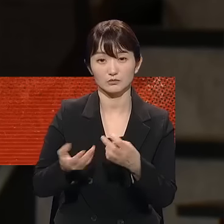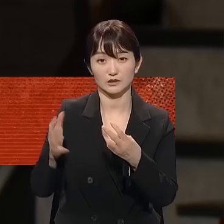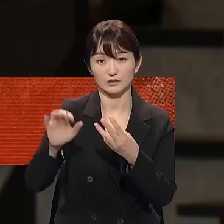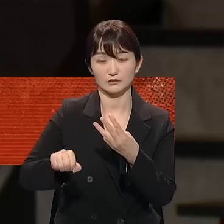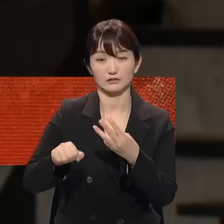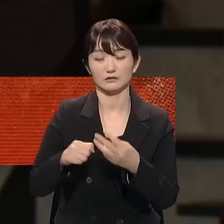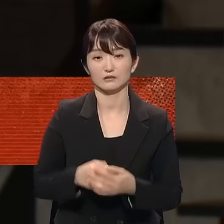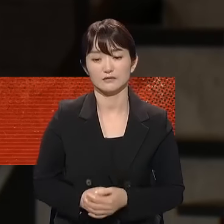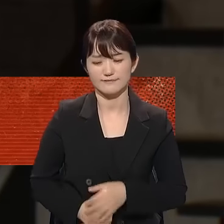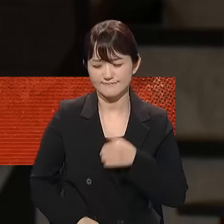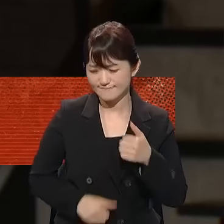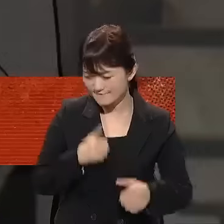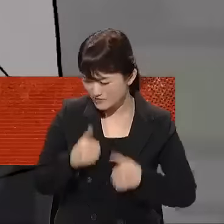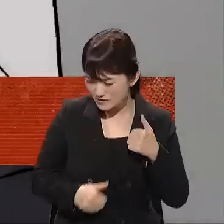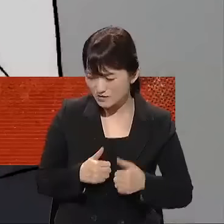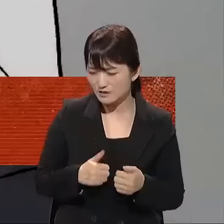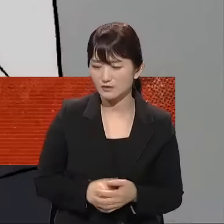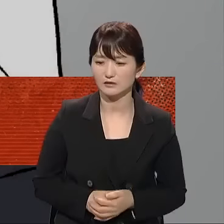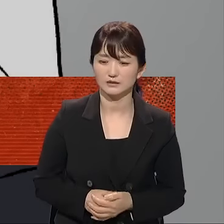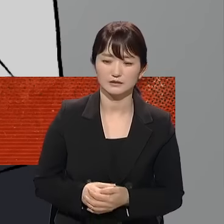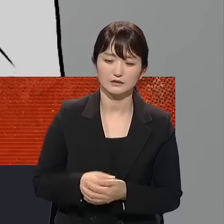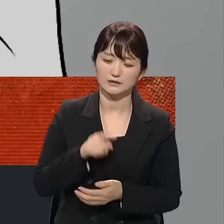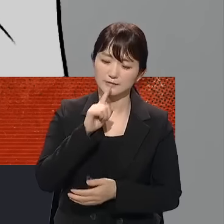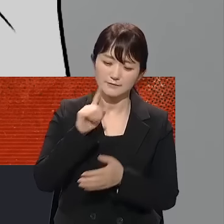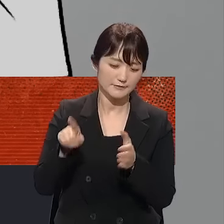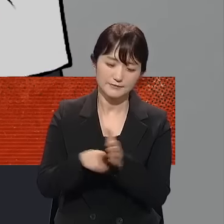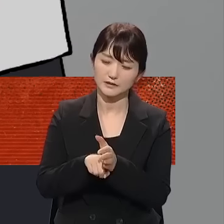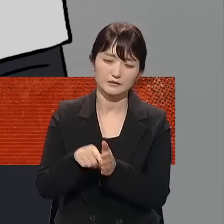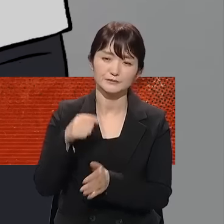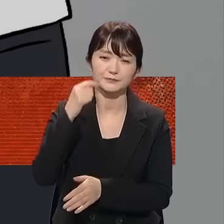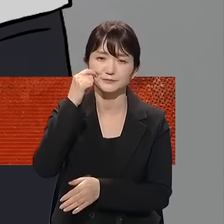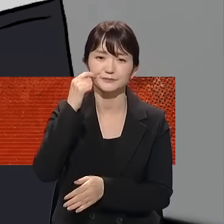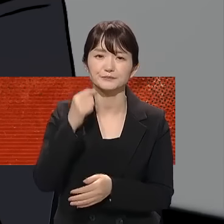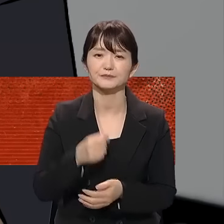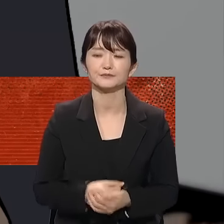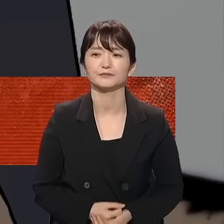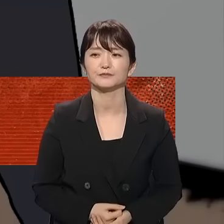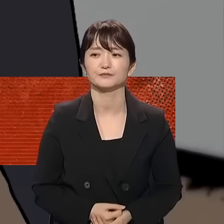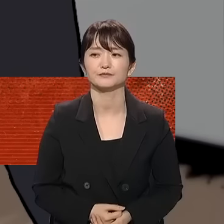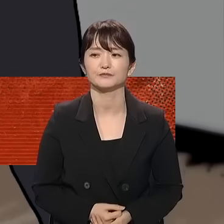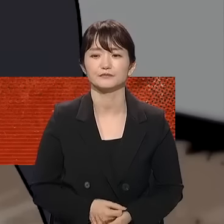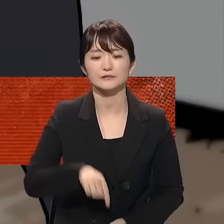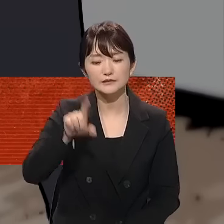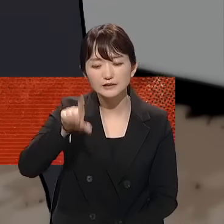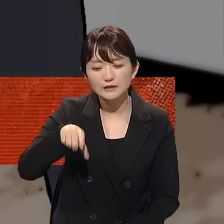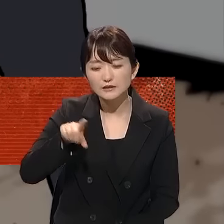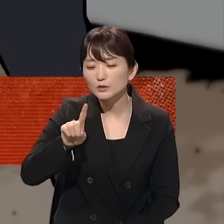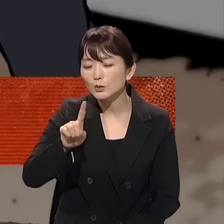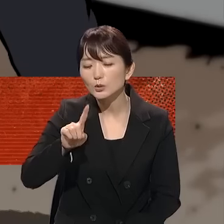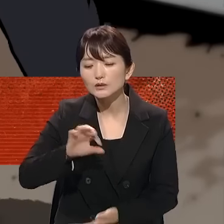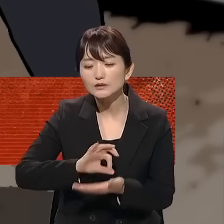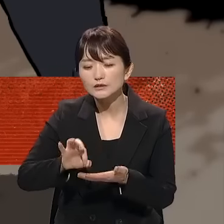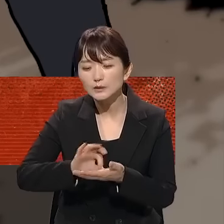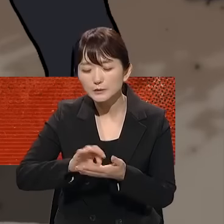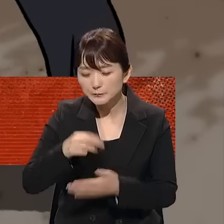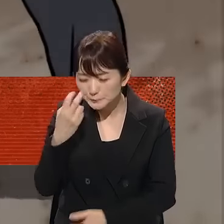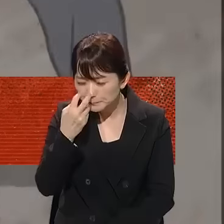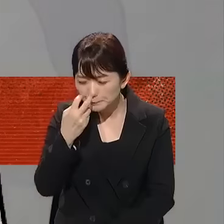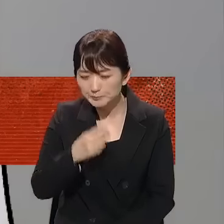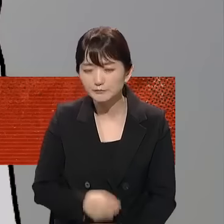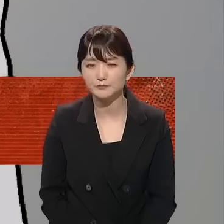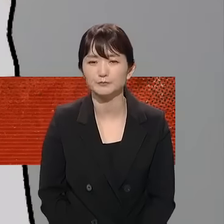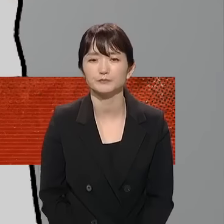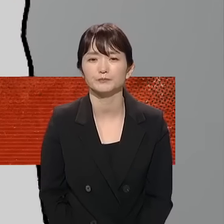그랬는데 이제 너무 화가 나 가지고 아이 말도 못 믿겠아요 그래서 결국에는 이제 카드를 어떻게 썼나 카드 내역을 뒤 뒤져봤어요